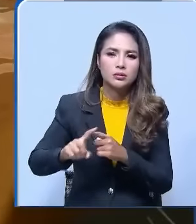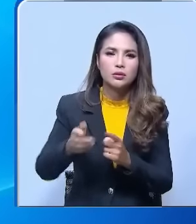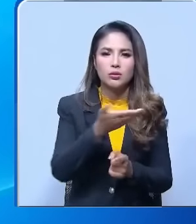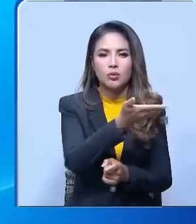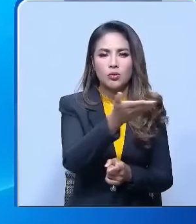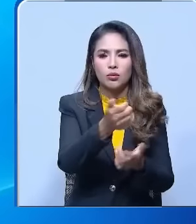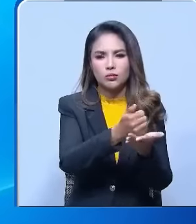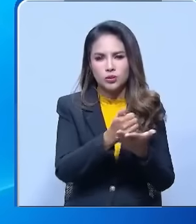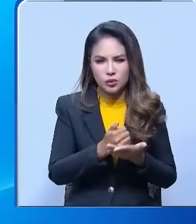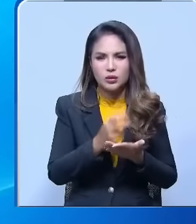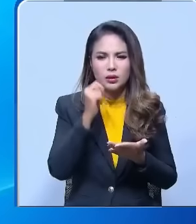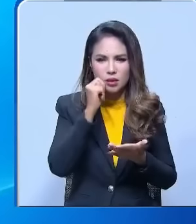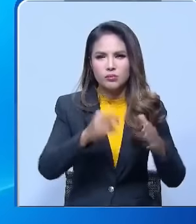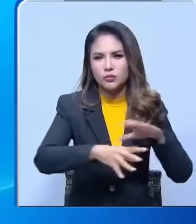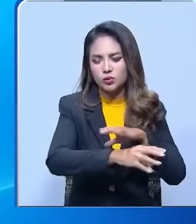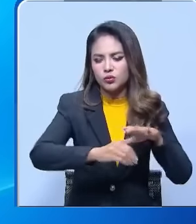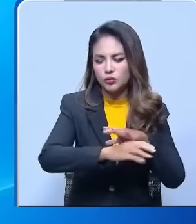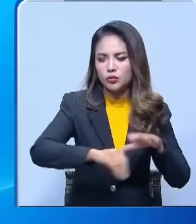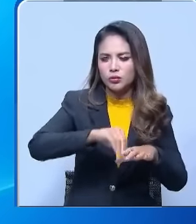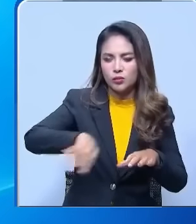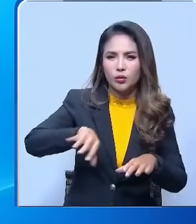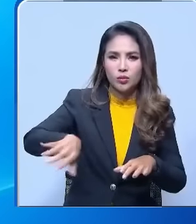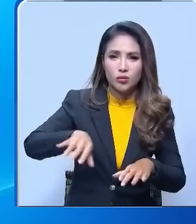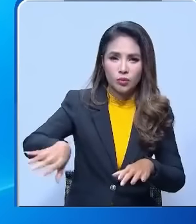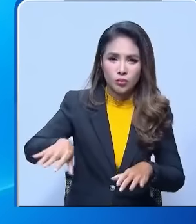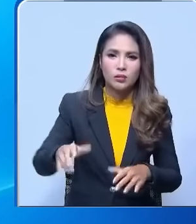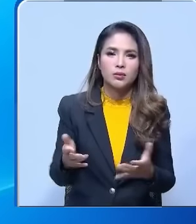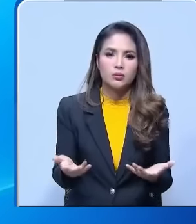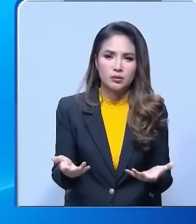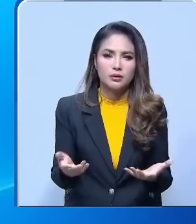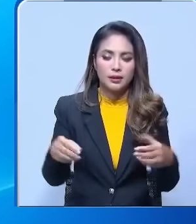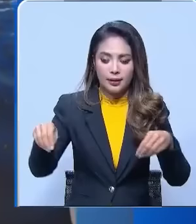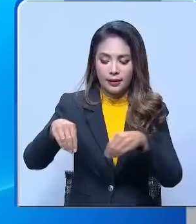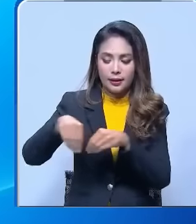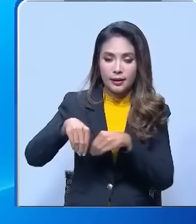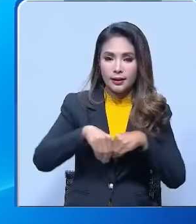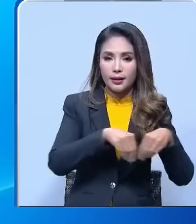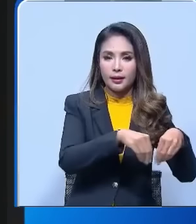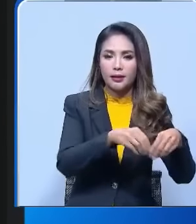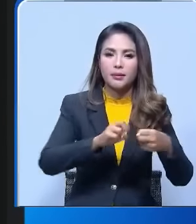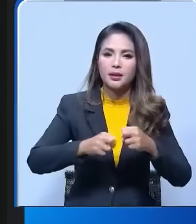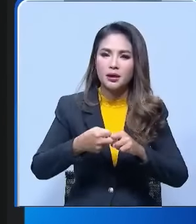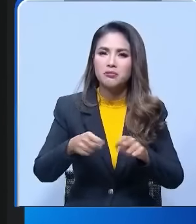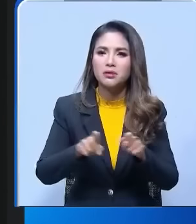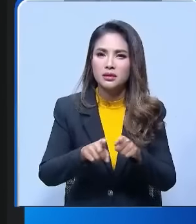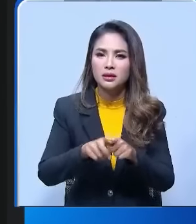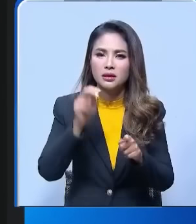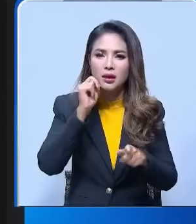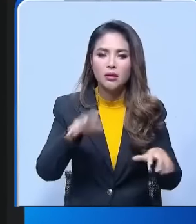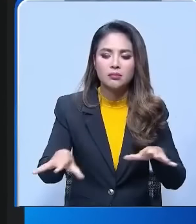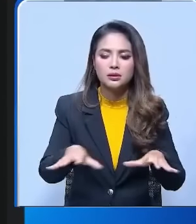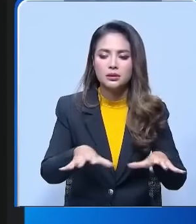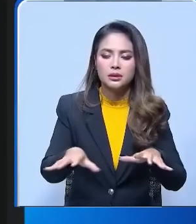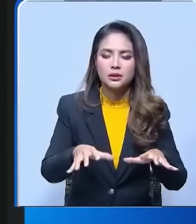น้ำออกแล้วแล้วก็ขนขยะไปทิ้งส่วนพื้นที่ใกล้เคียงก็มีปัญหาเช่นเดียวกันก็คืออย่างที่คุณบอกเลยน้ำนิ่งท่วมขัง